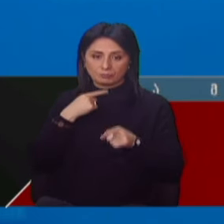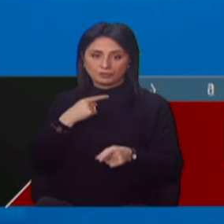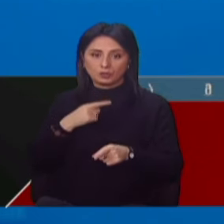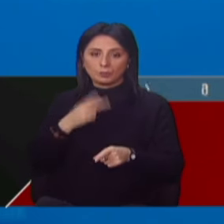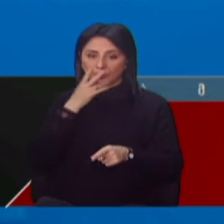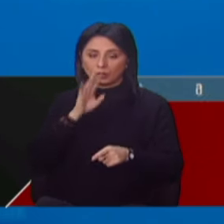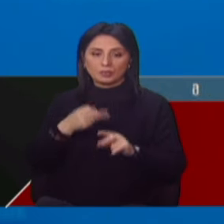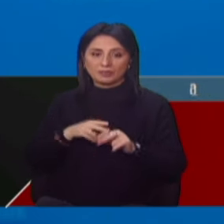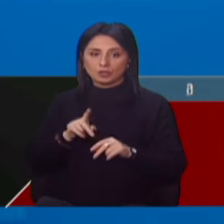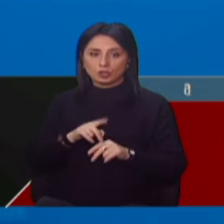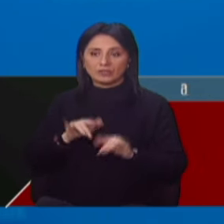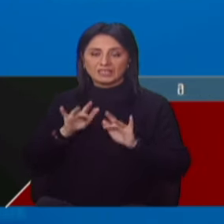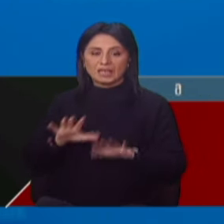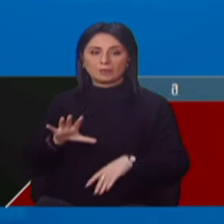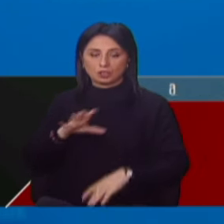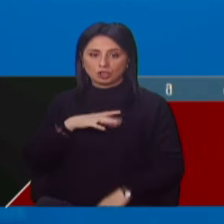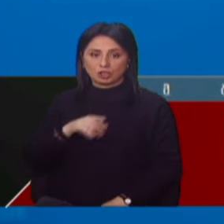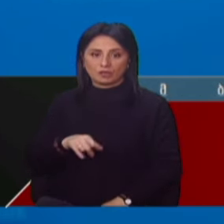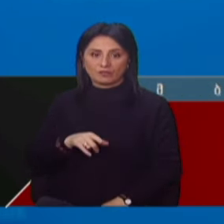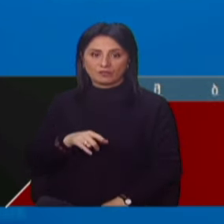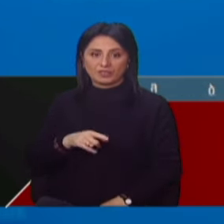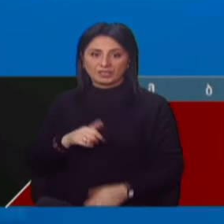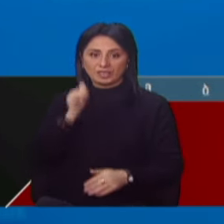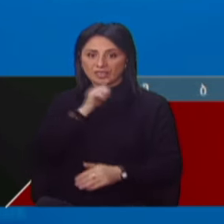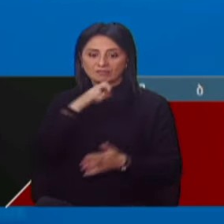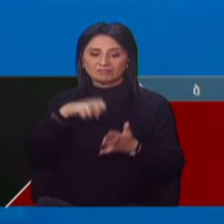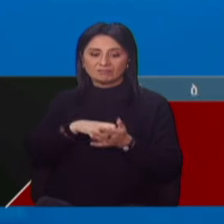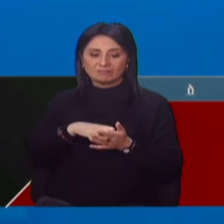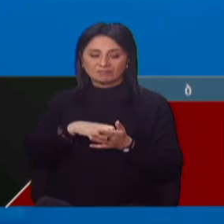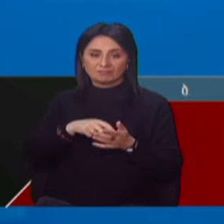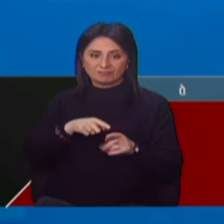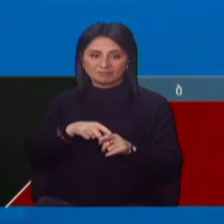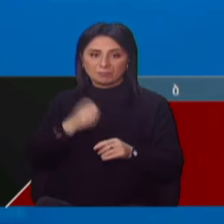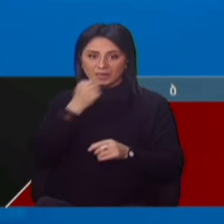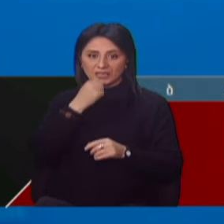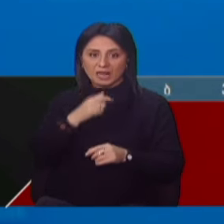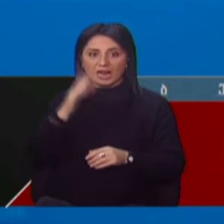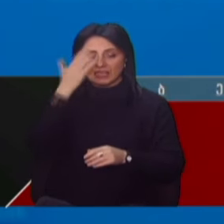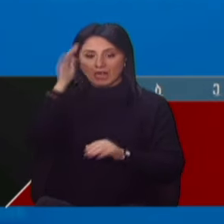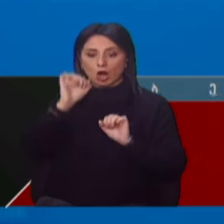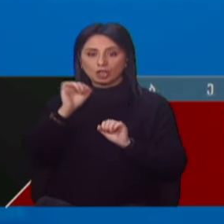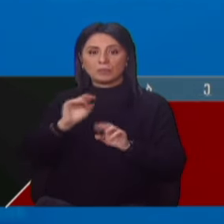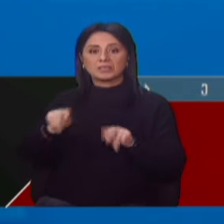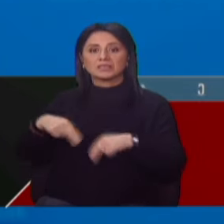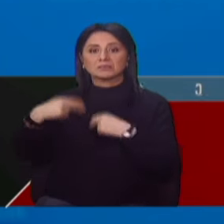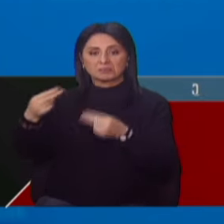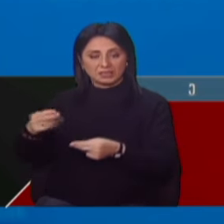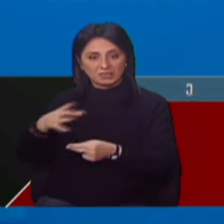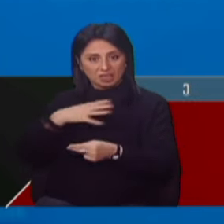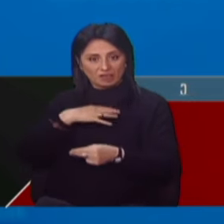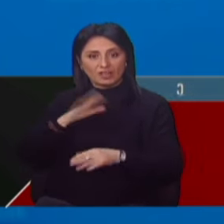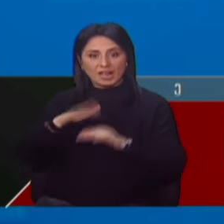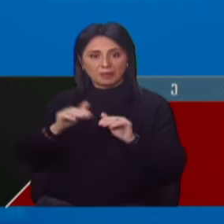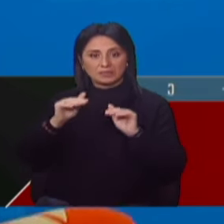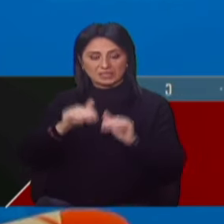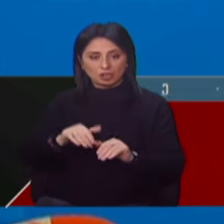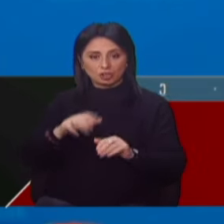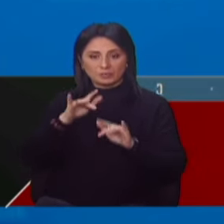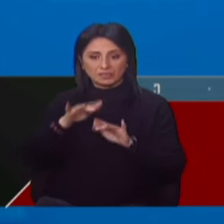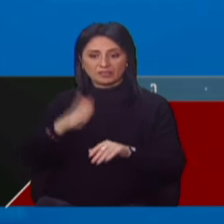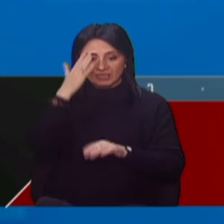რომ მიუხედავად იმისა, რომ საქმეში იყო გრიფიანი მასალები, სახალხო დამცველს მაინც მიეცა შესაძლებლობა საქმეზე ქონოდა წვდომა და